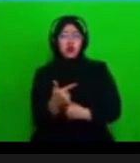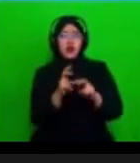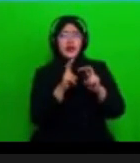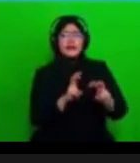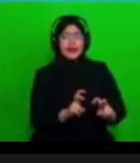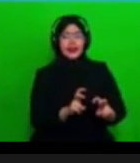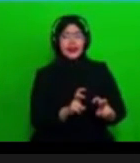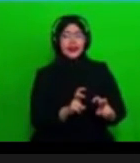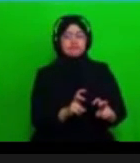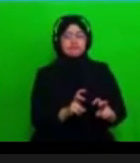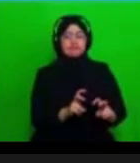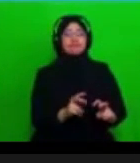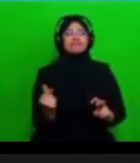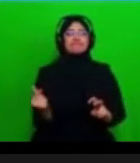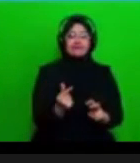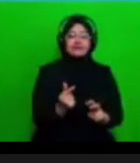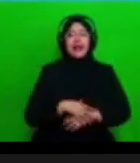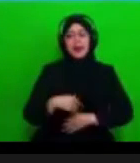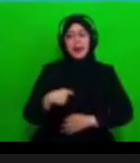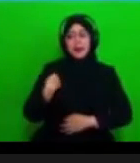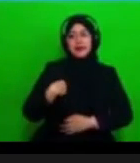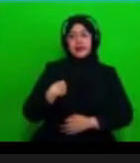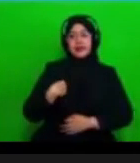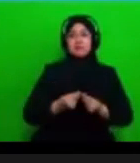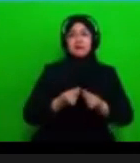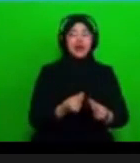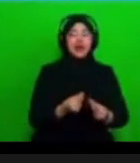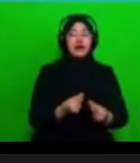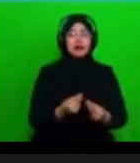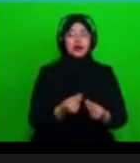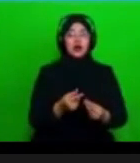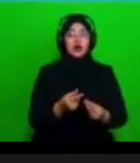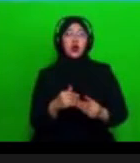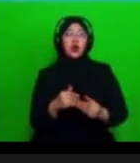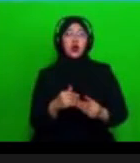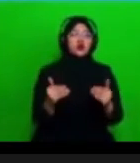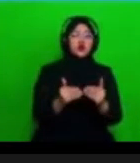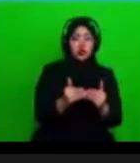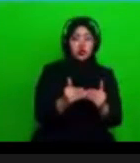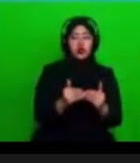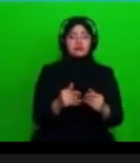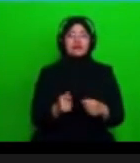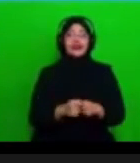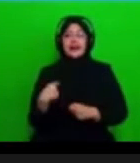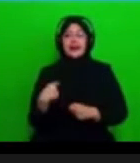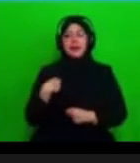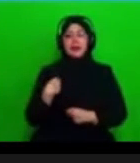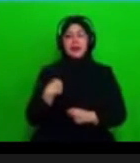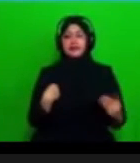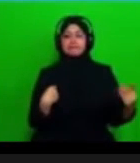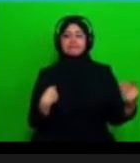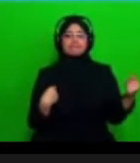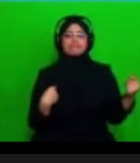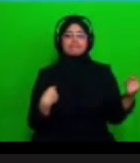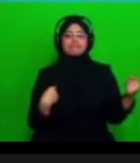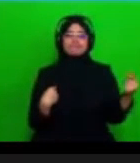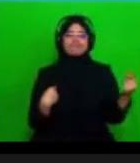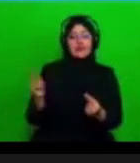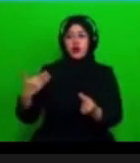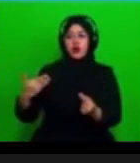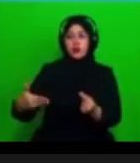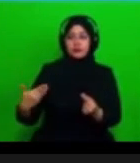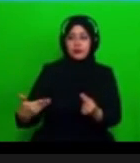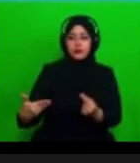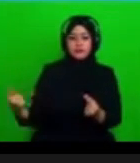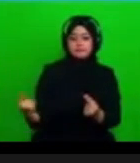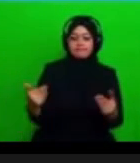misalkan sebesar X rupiah, maka dari kementerian akan memberikan matching fund atau dana padanan sebesar X. Saya nggak tahu, agak lupa